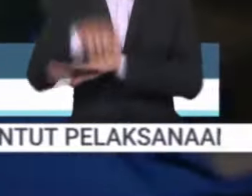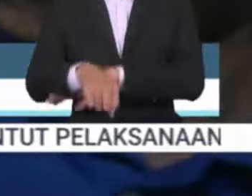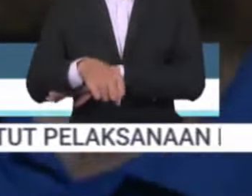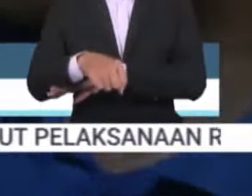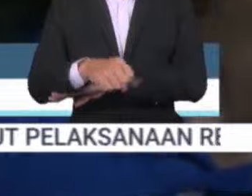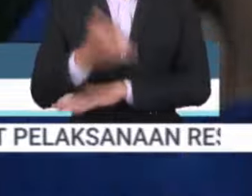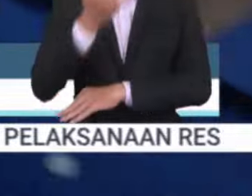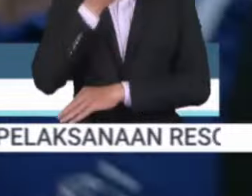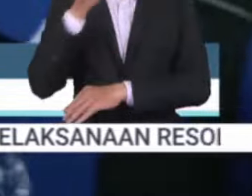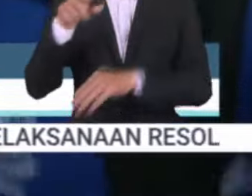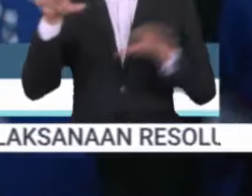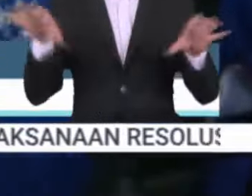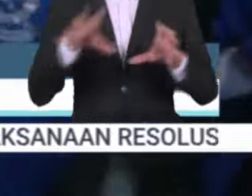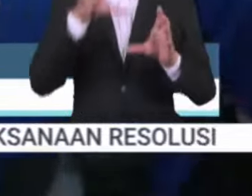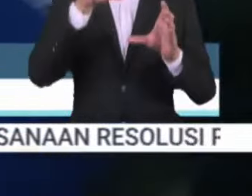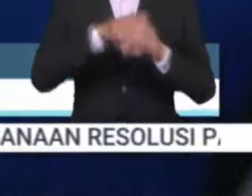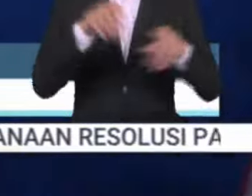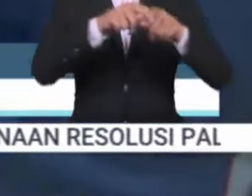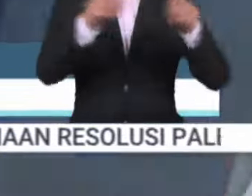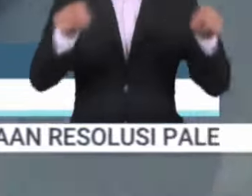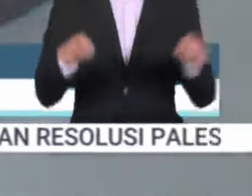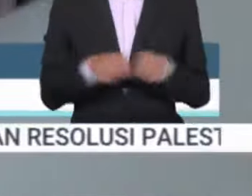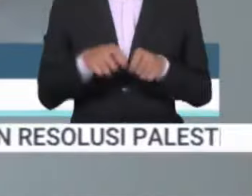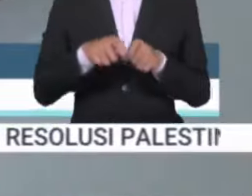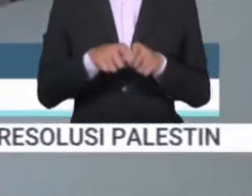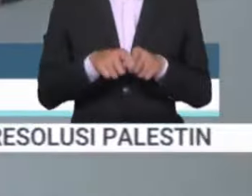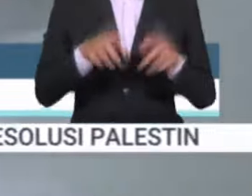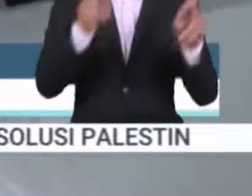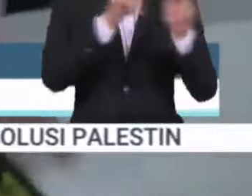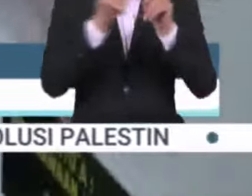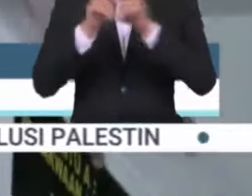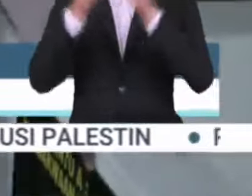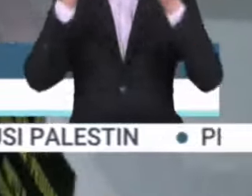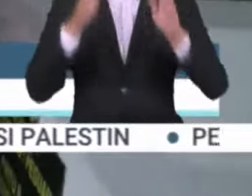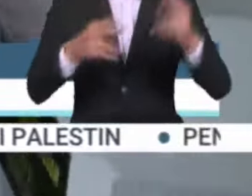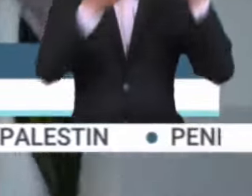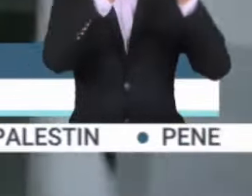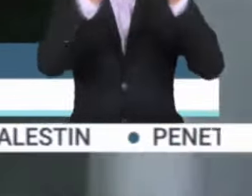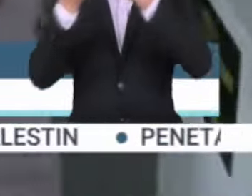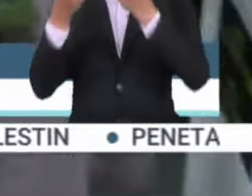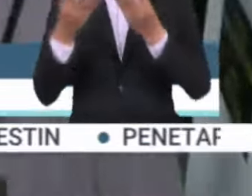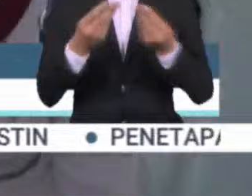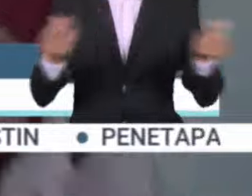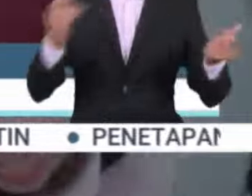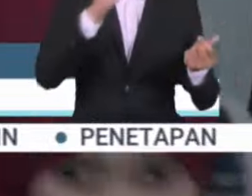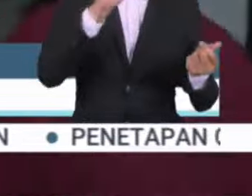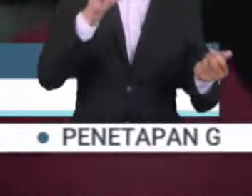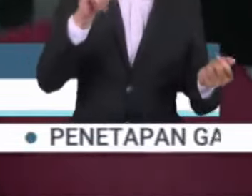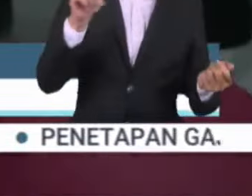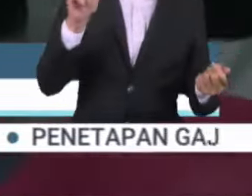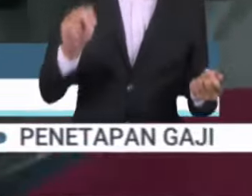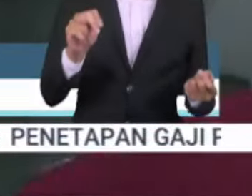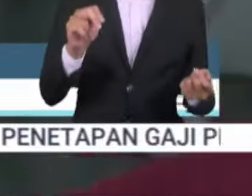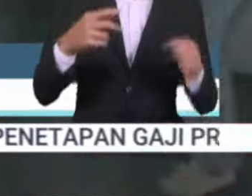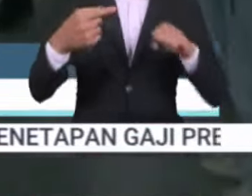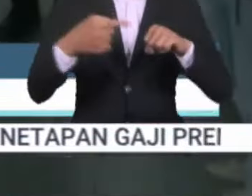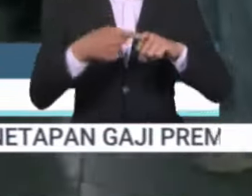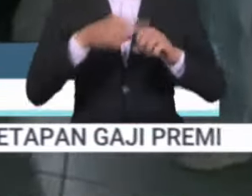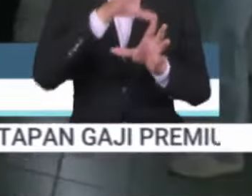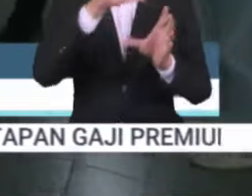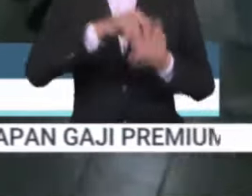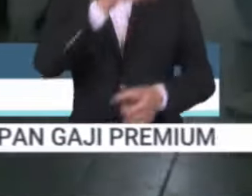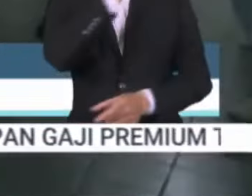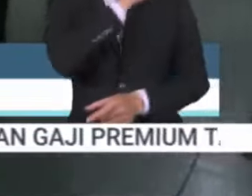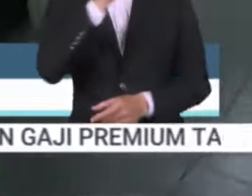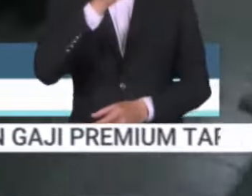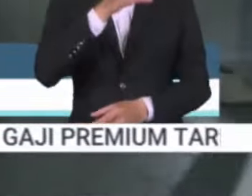malam. Kesalahan dilakukan bertempat di kawasan Lombong Kampung Orang Asli Pasir Intan, Bandar Tenggara. Tertuduh termasuk